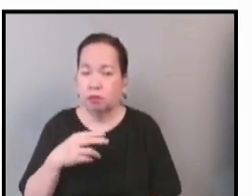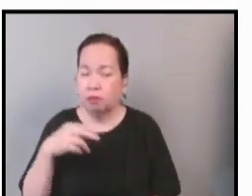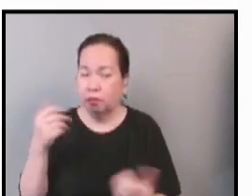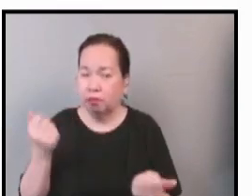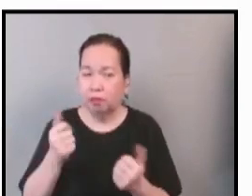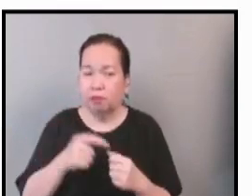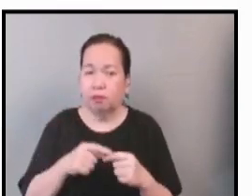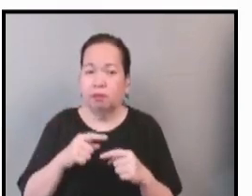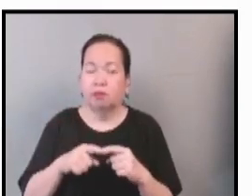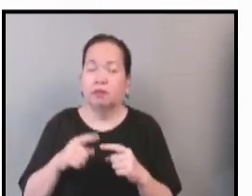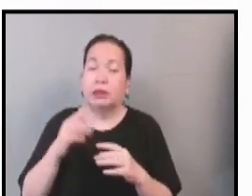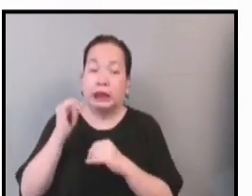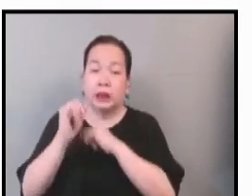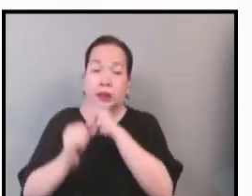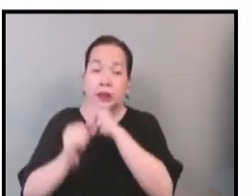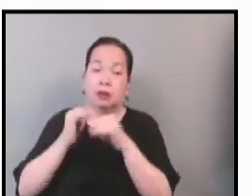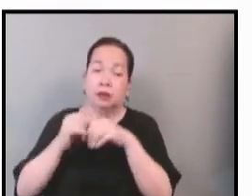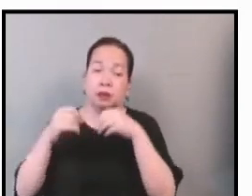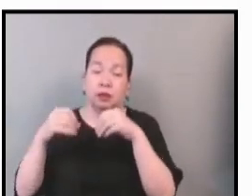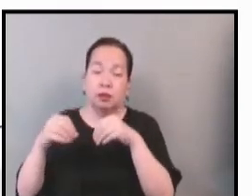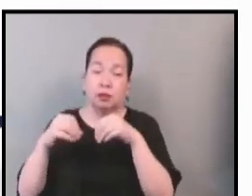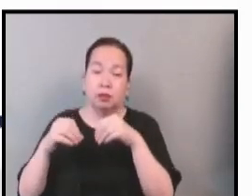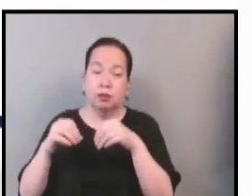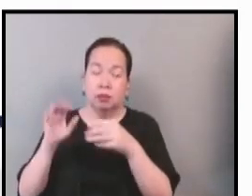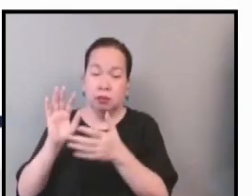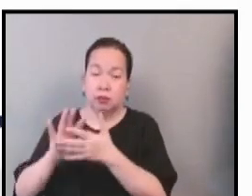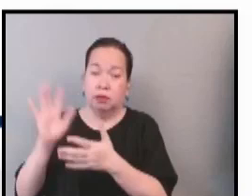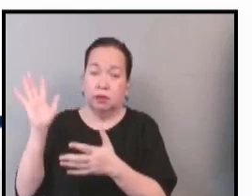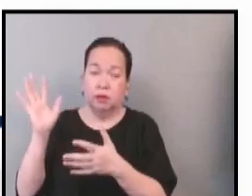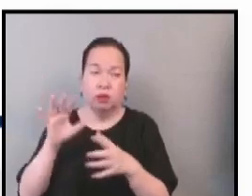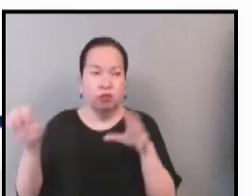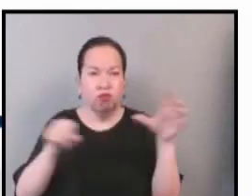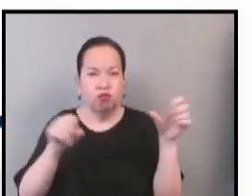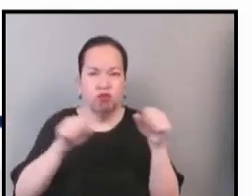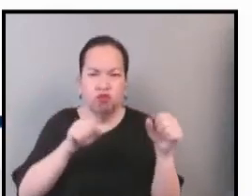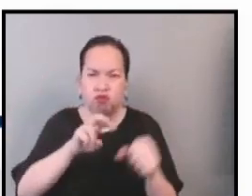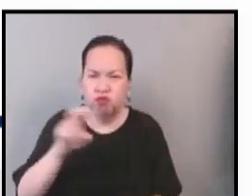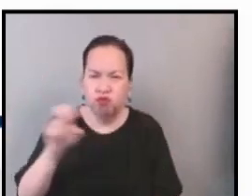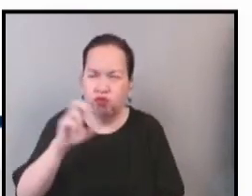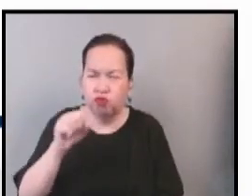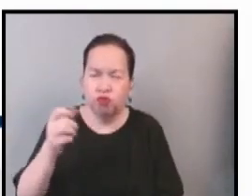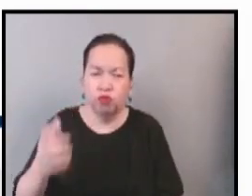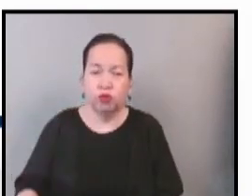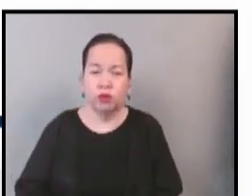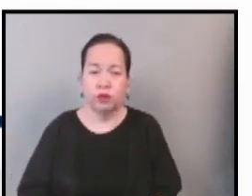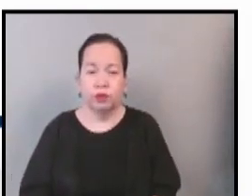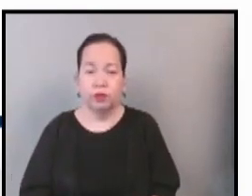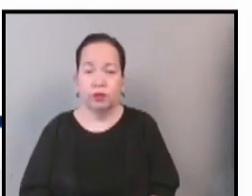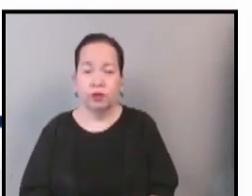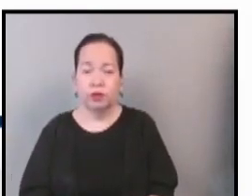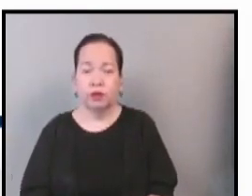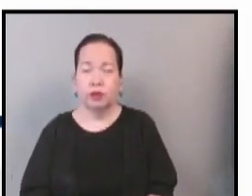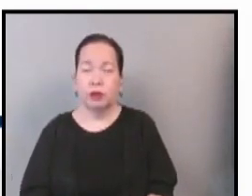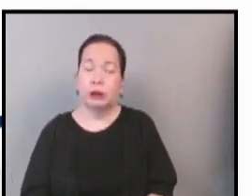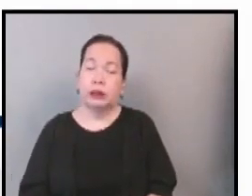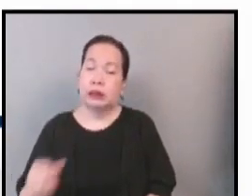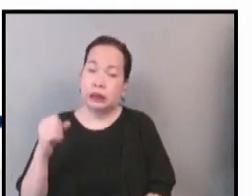market mataas, no? And instead of mag-import yung mga